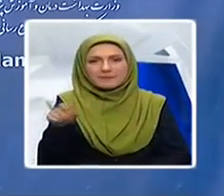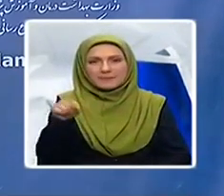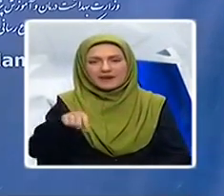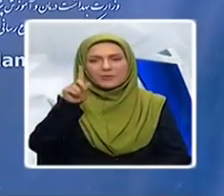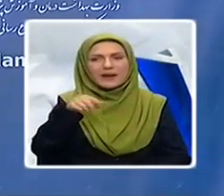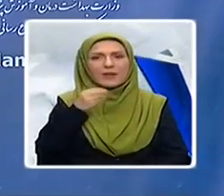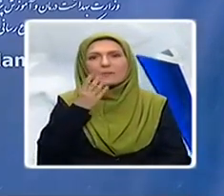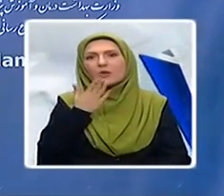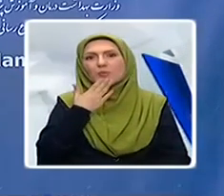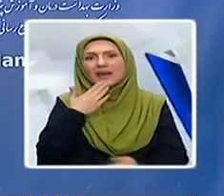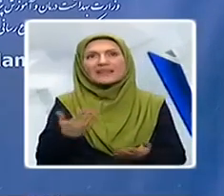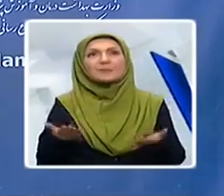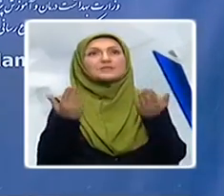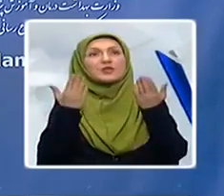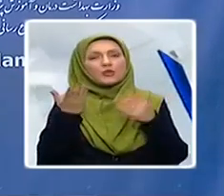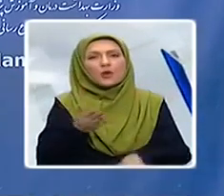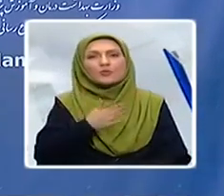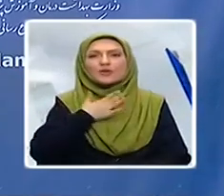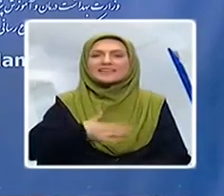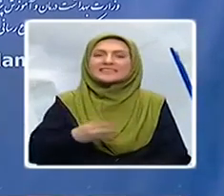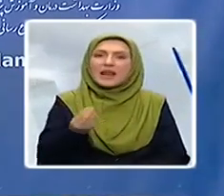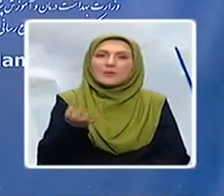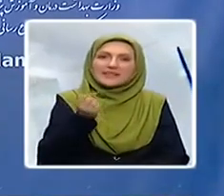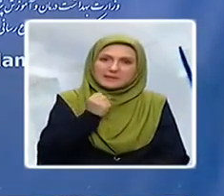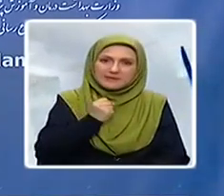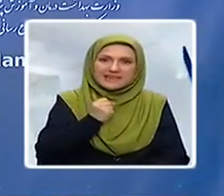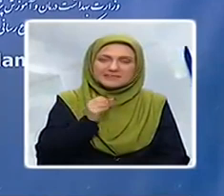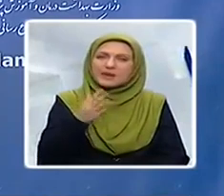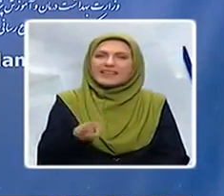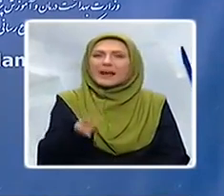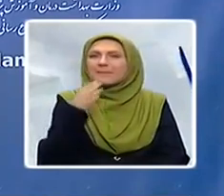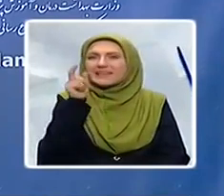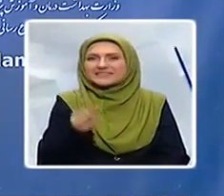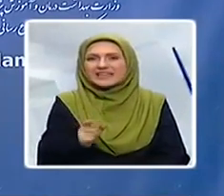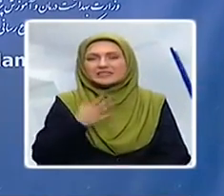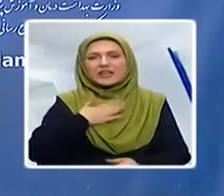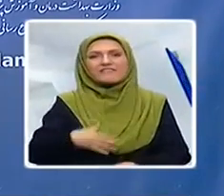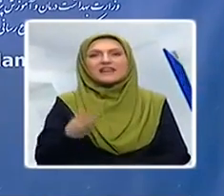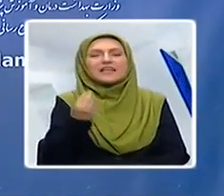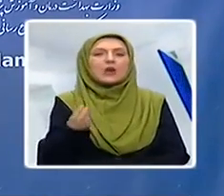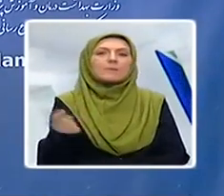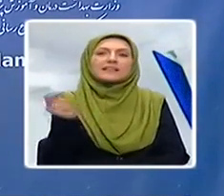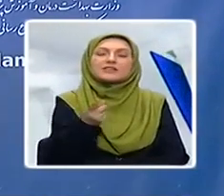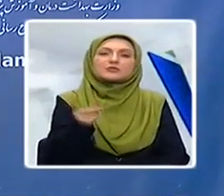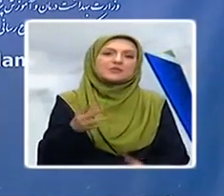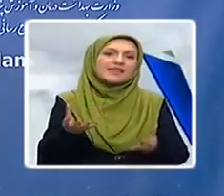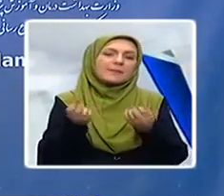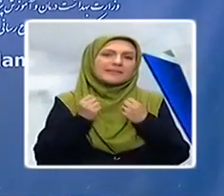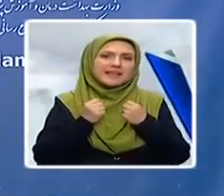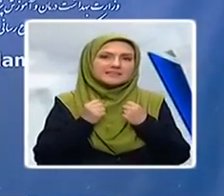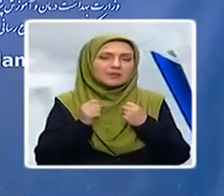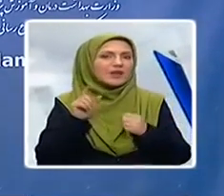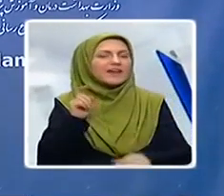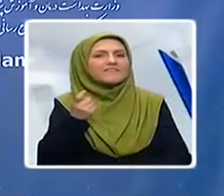عزیزمون کمک شایانی خواهد کرد و امیدواریم که این عزیزان هم شفای عاجل حاصل کنند. و اون چیزی